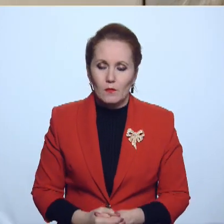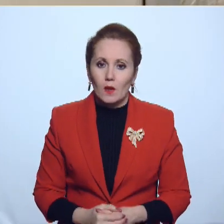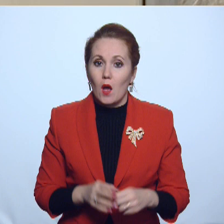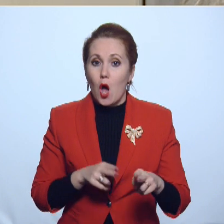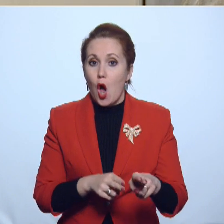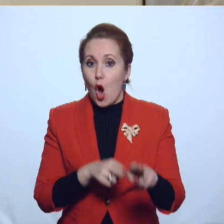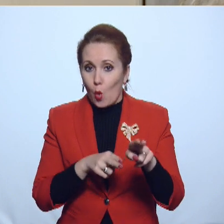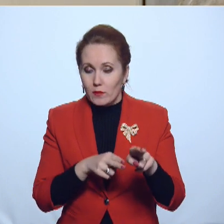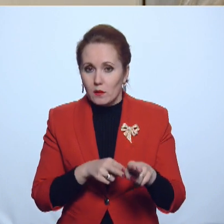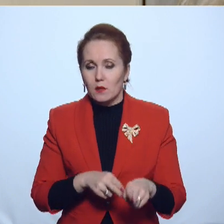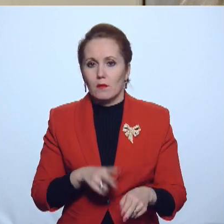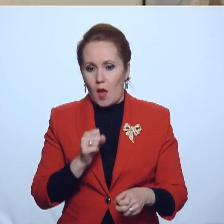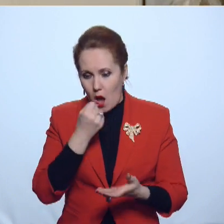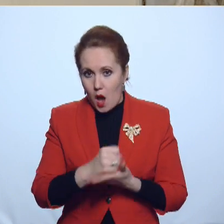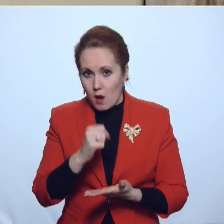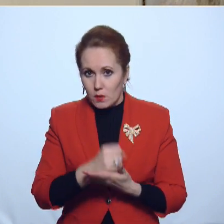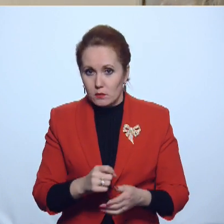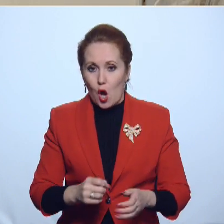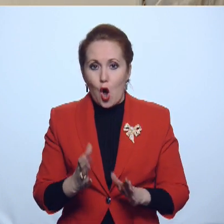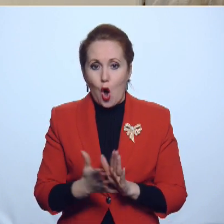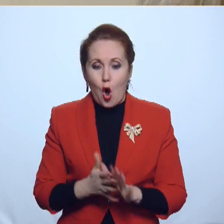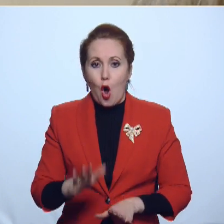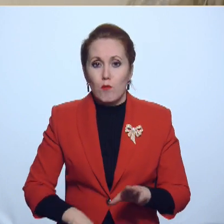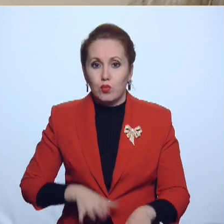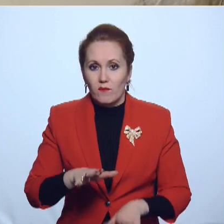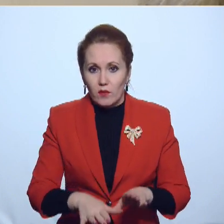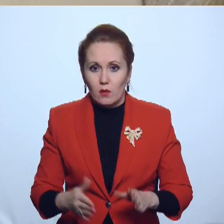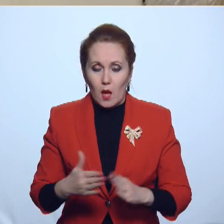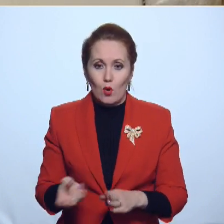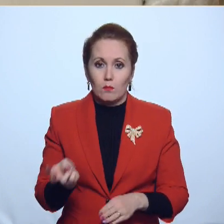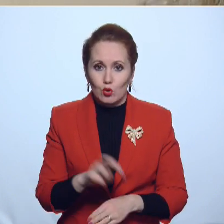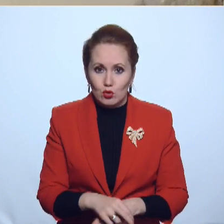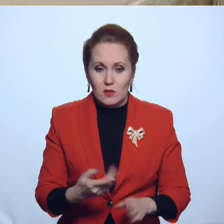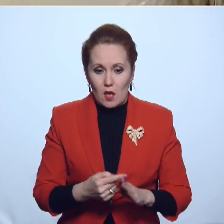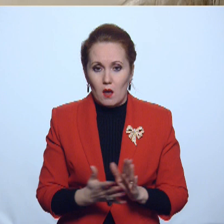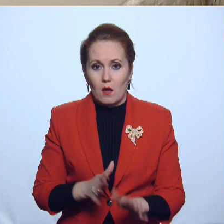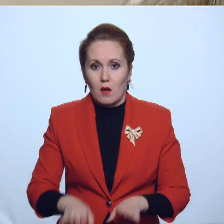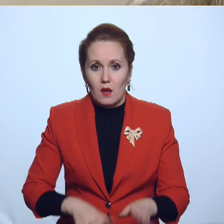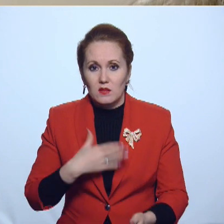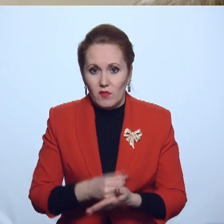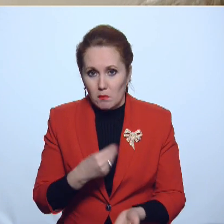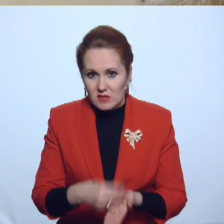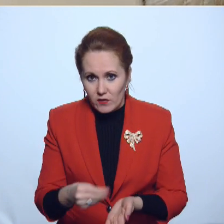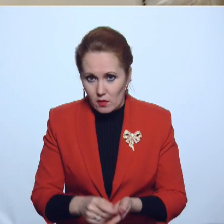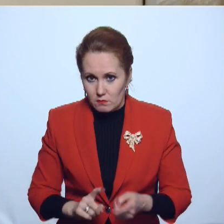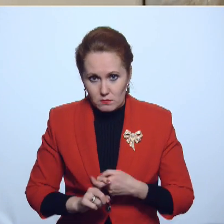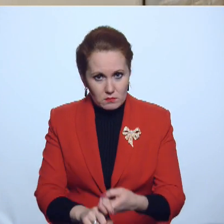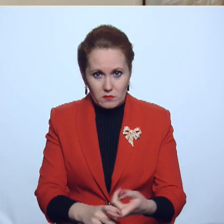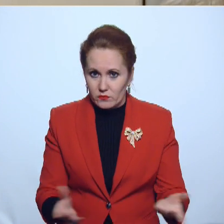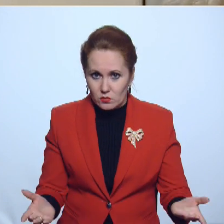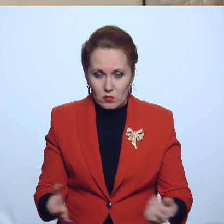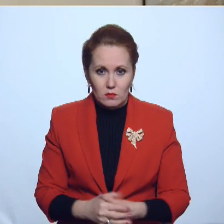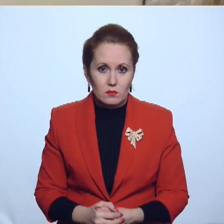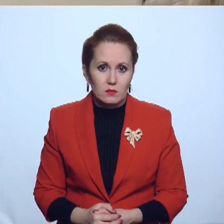Охотники сходили, поохотились на кабана. Обувь. Походили, пришли домой, с этого тяжелого пошли к своим свиньям. Все, пожалуйста,